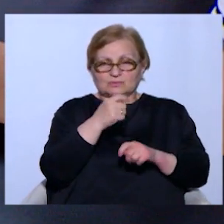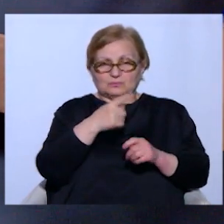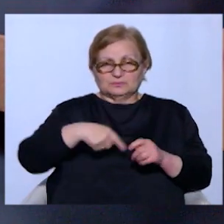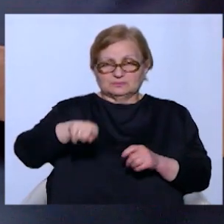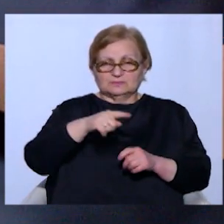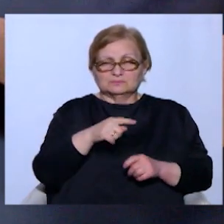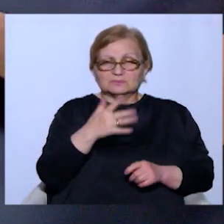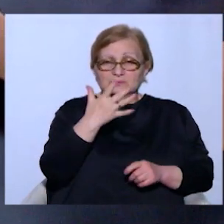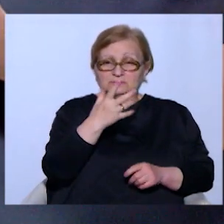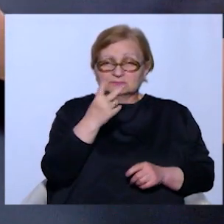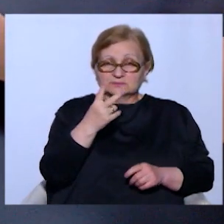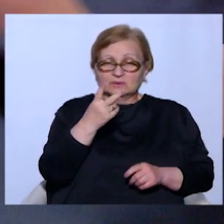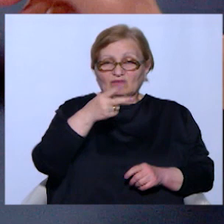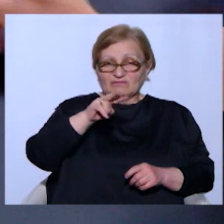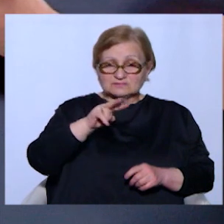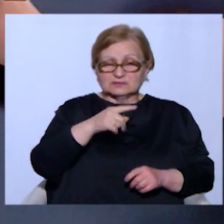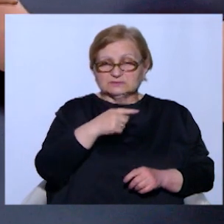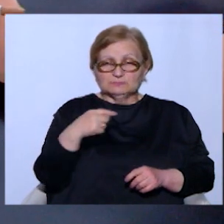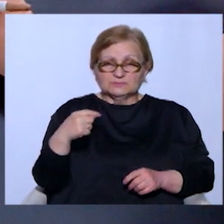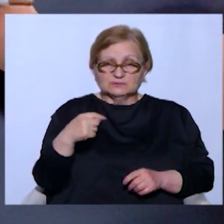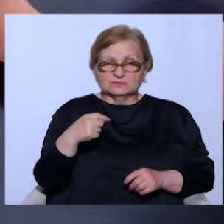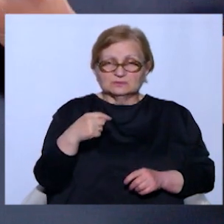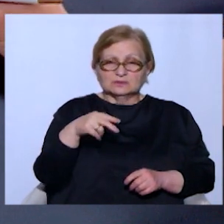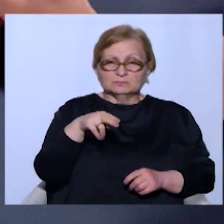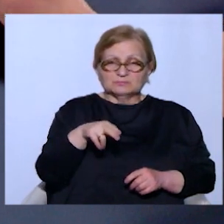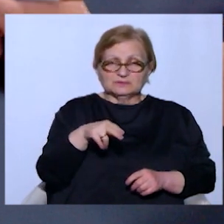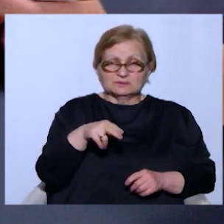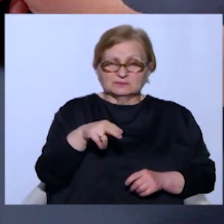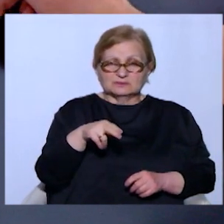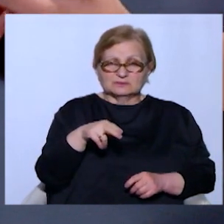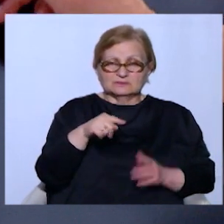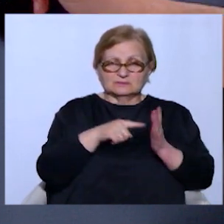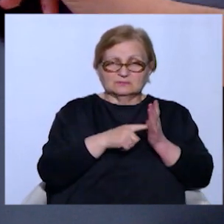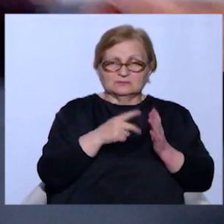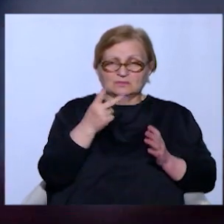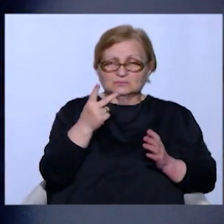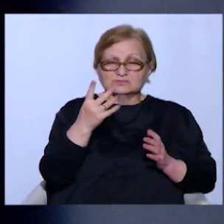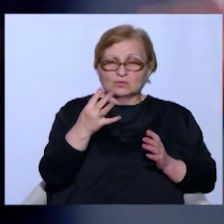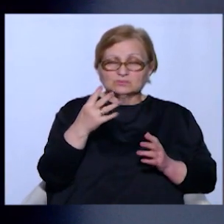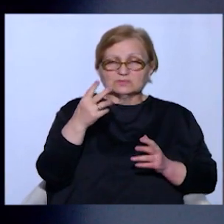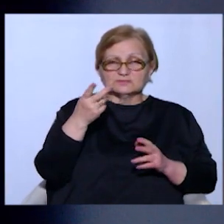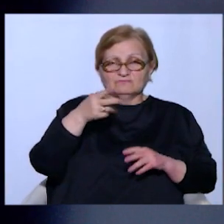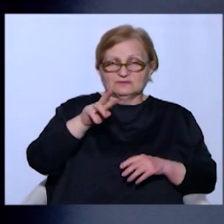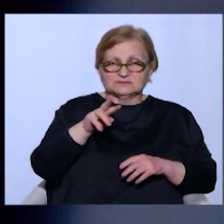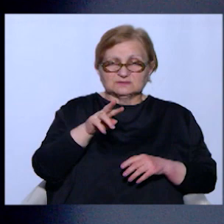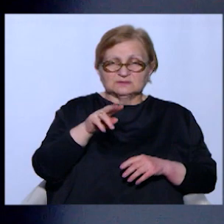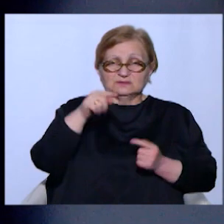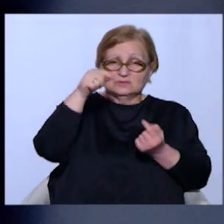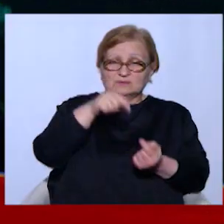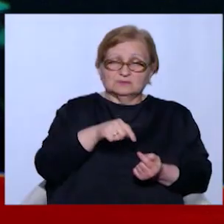შესაბამისად იქნება 52-ის კვადრატი მინუს პი გამორბული 24-ის კვადრატზე.